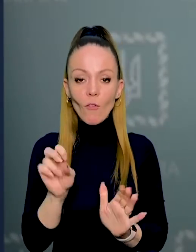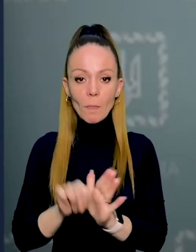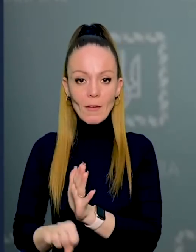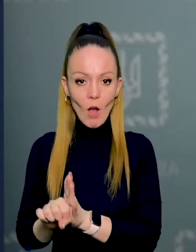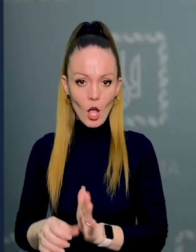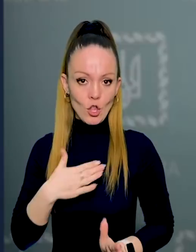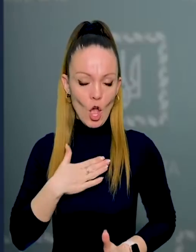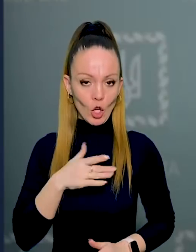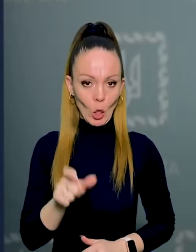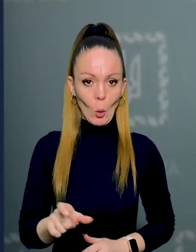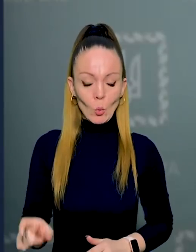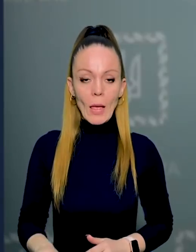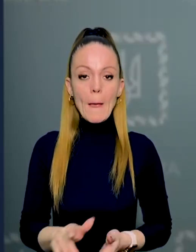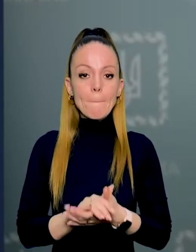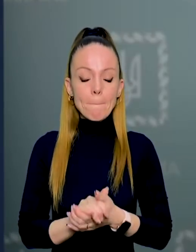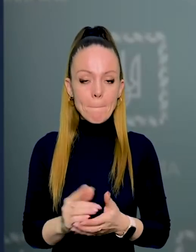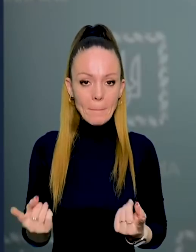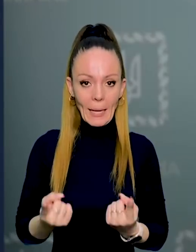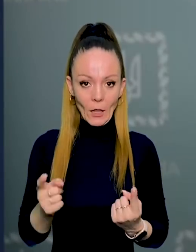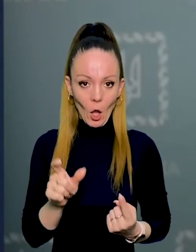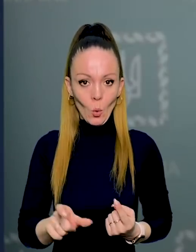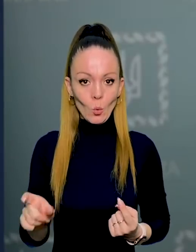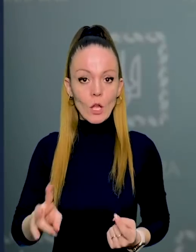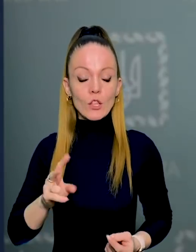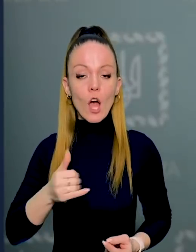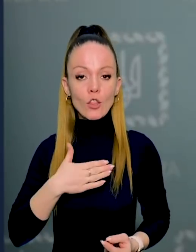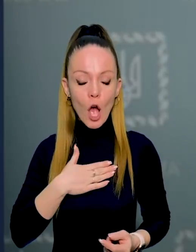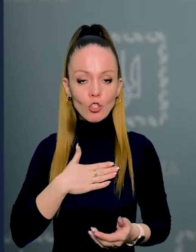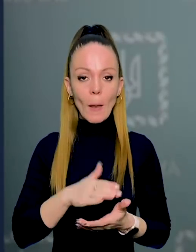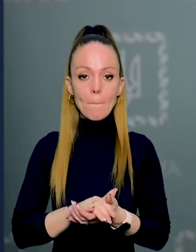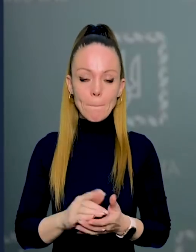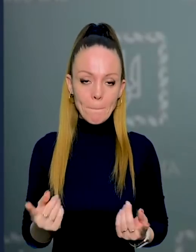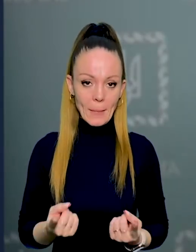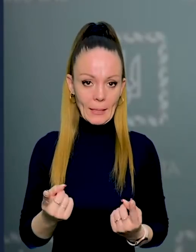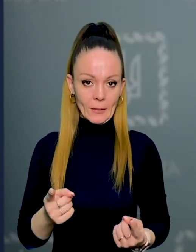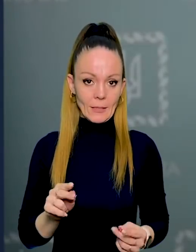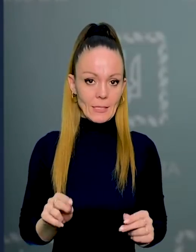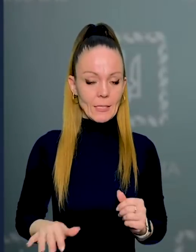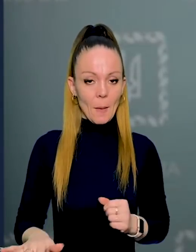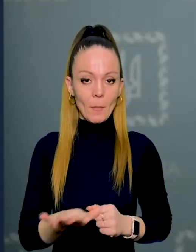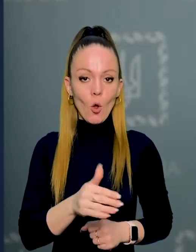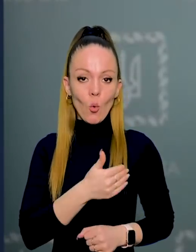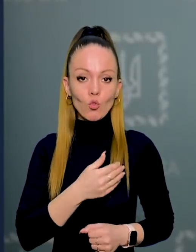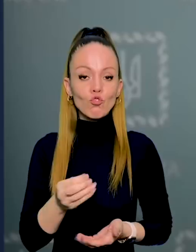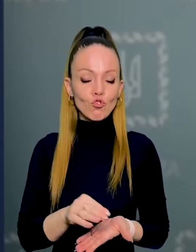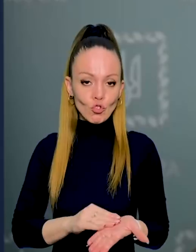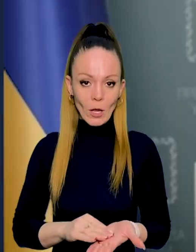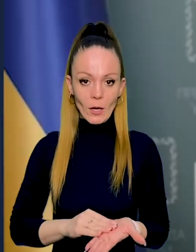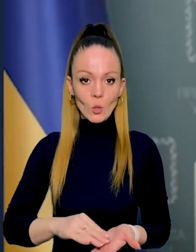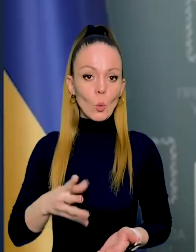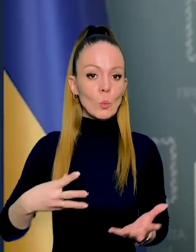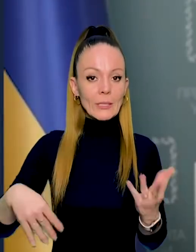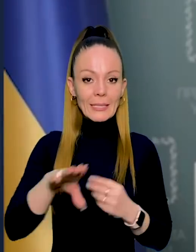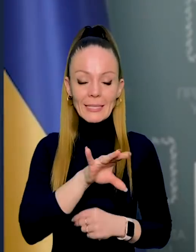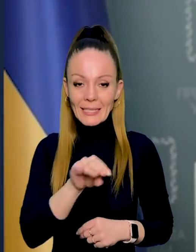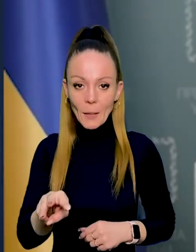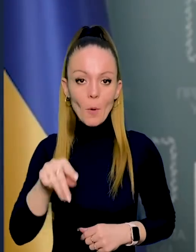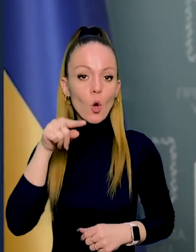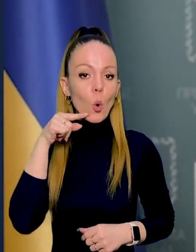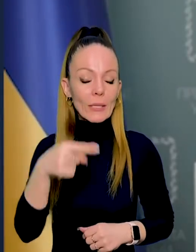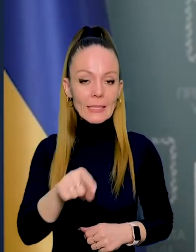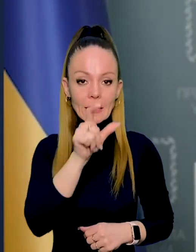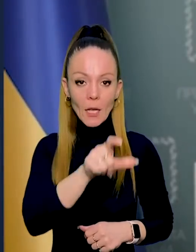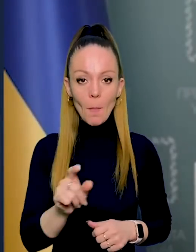буде з кожним, хто вбиває наших людей, мирних людей на нашій мирній землі. Хочу ще раз